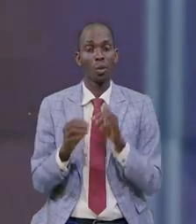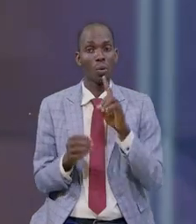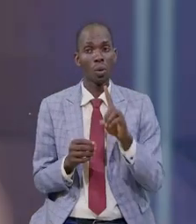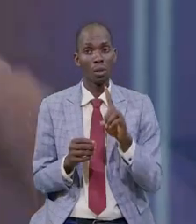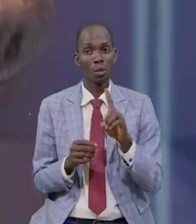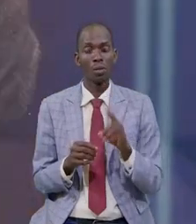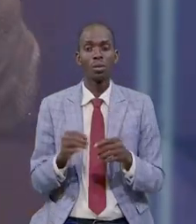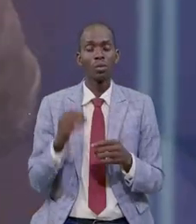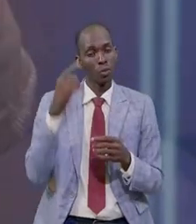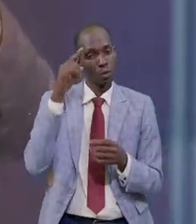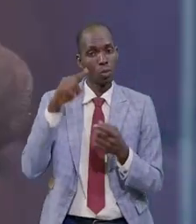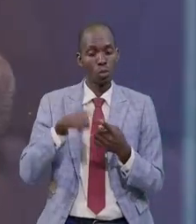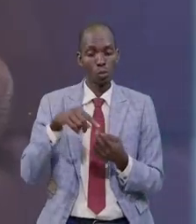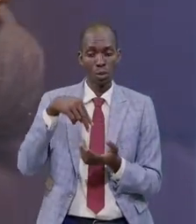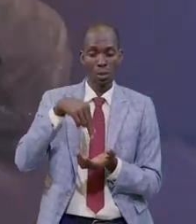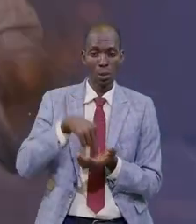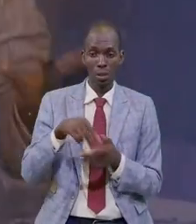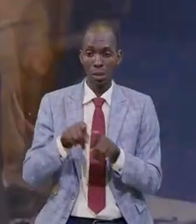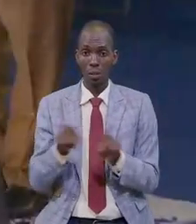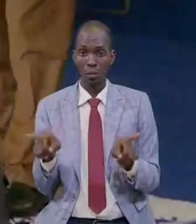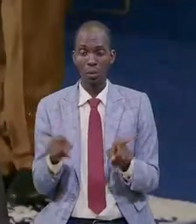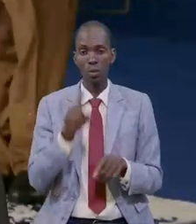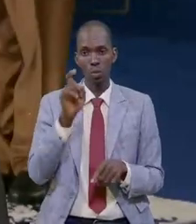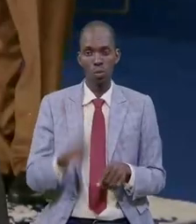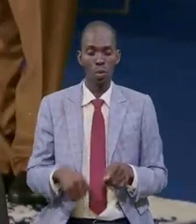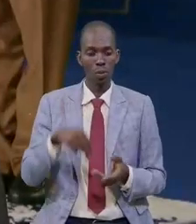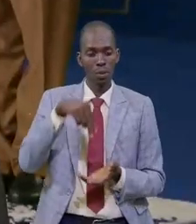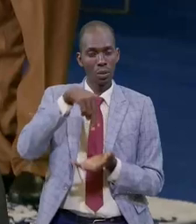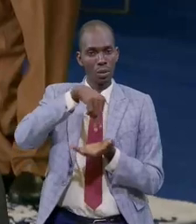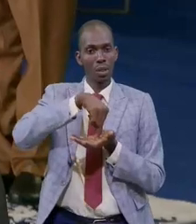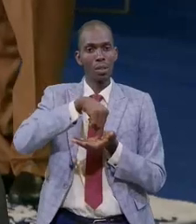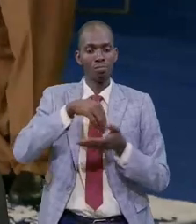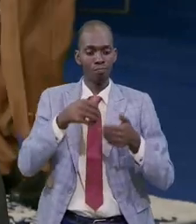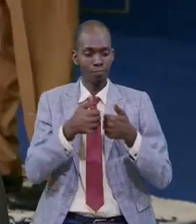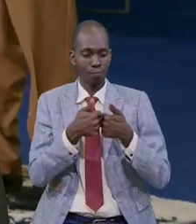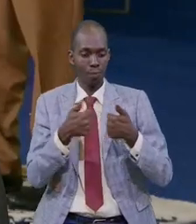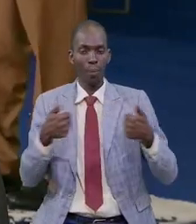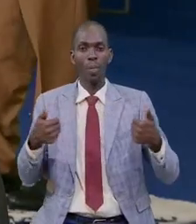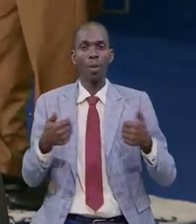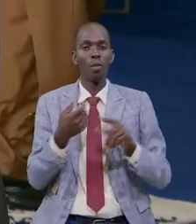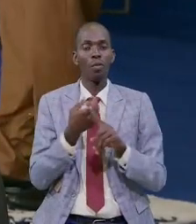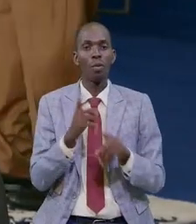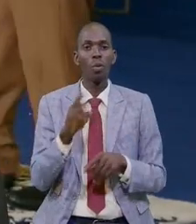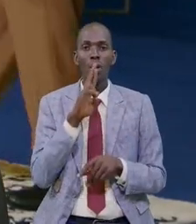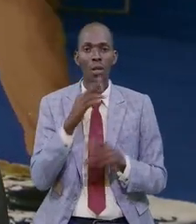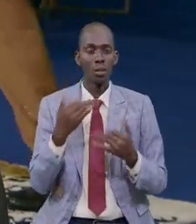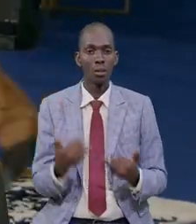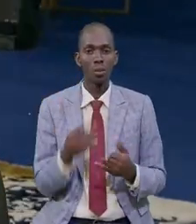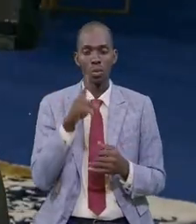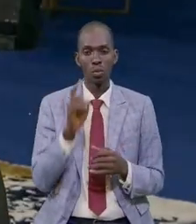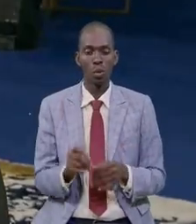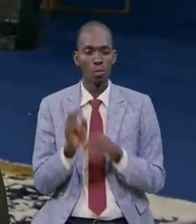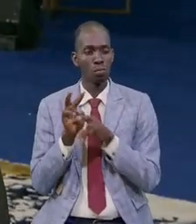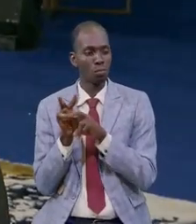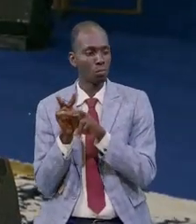c'est se lever vous devez vous lever de là où vous êtes vous devez